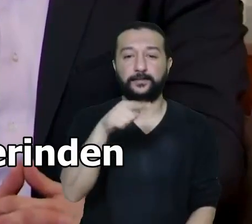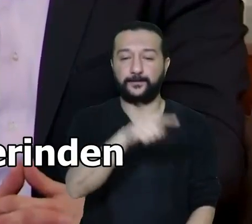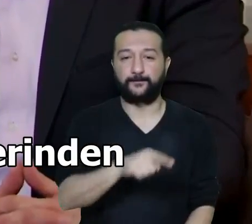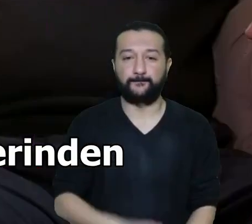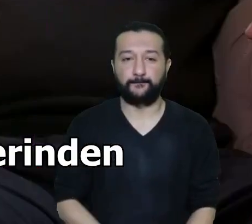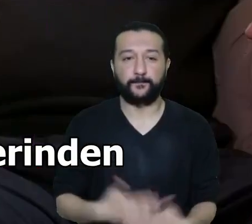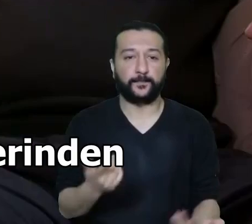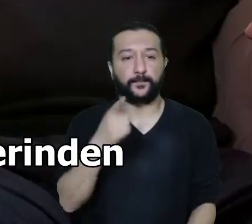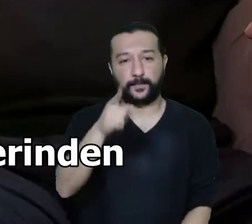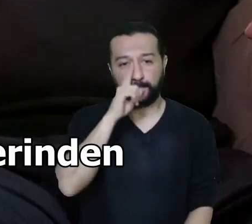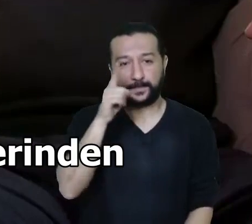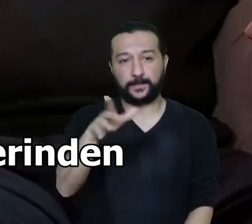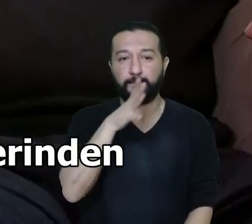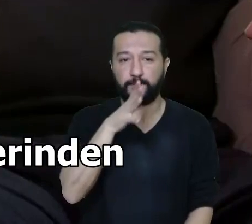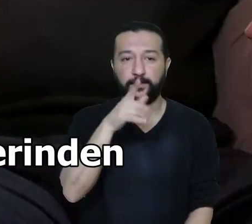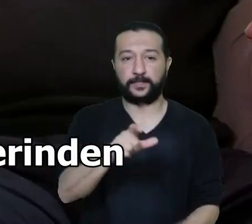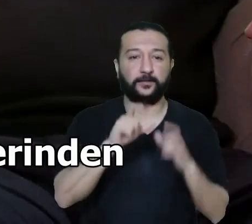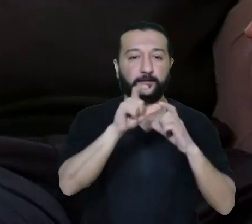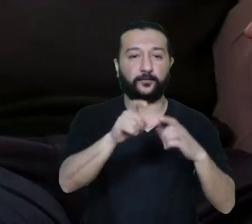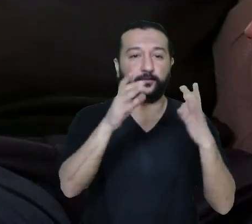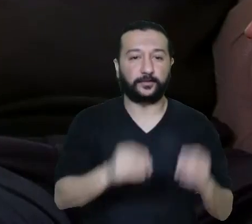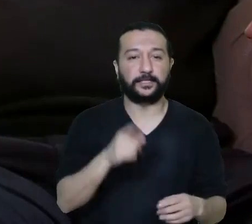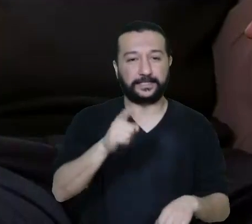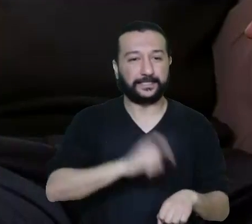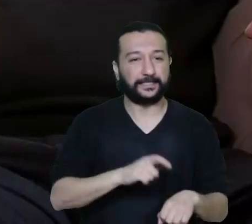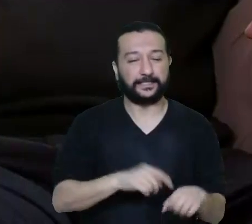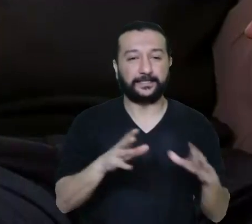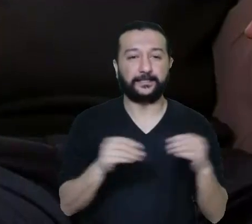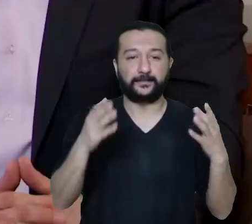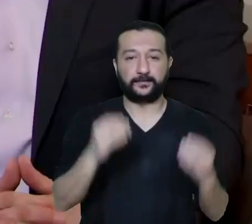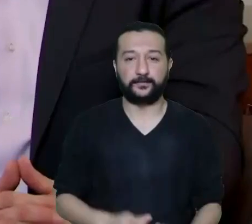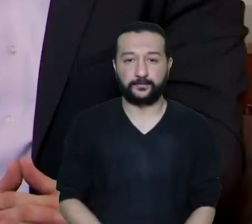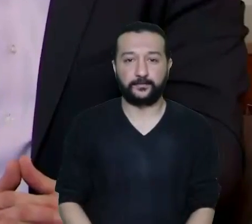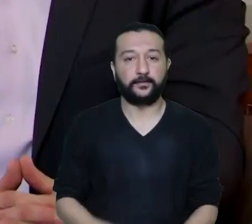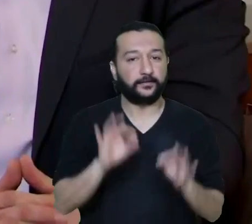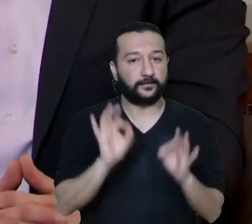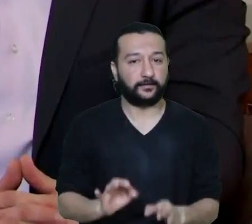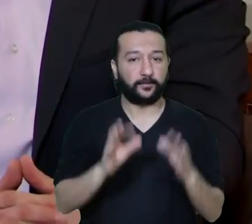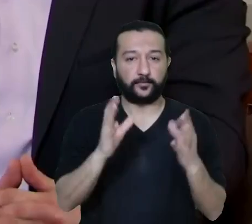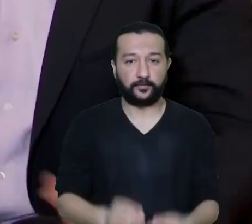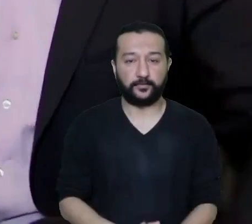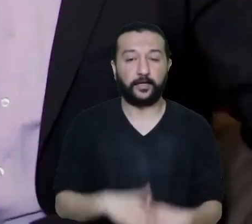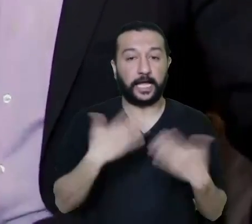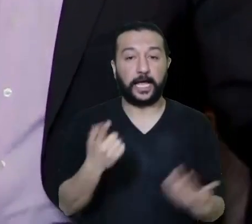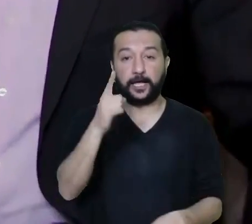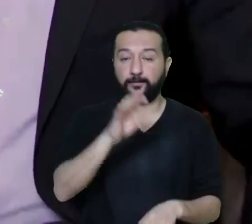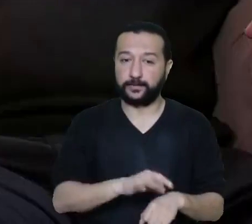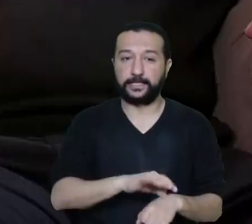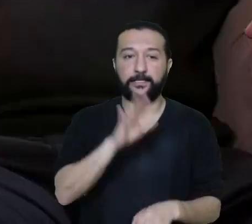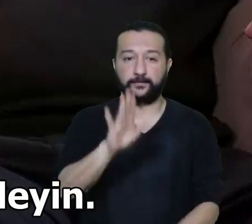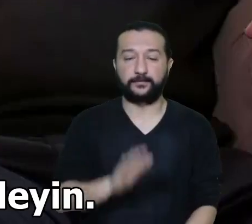şu müdürün bilmecelerine sorsan da vakit geçsin ya. Tamam. Aa bir